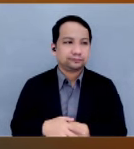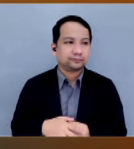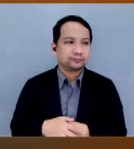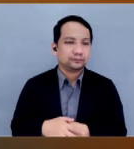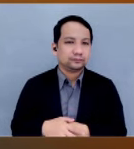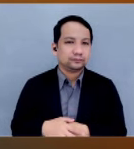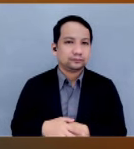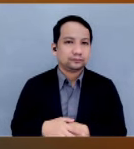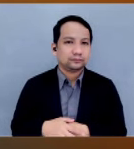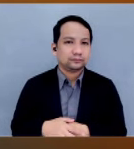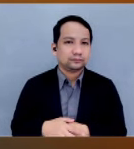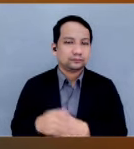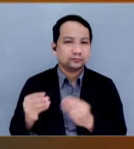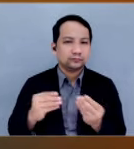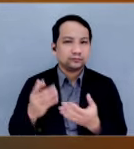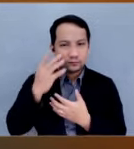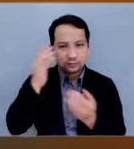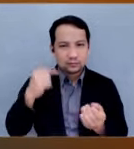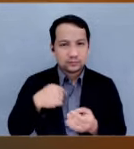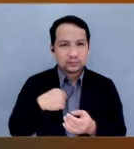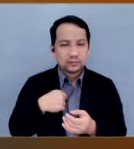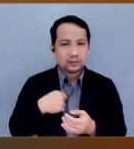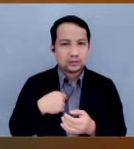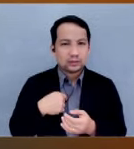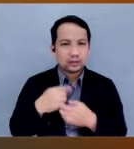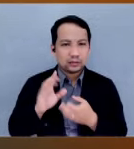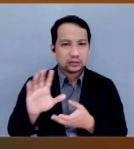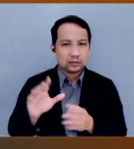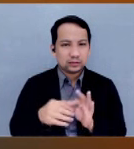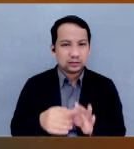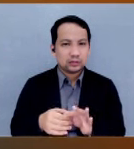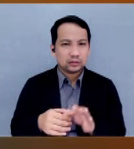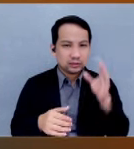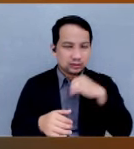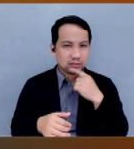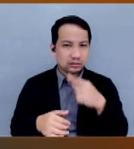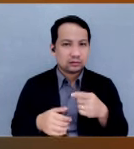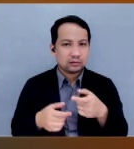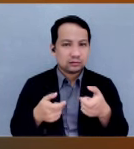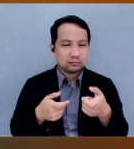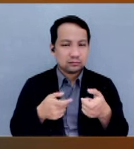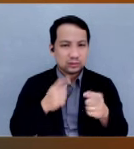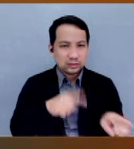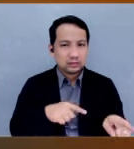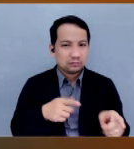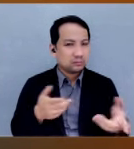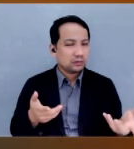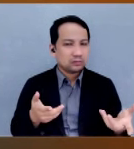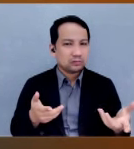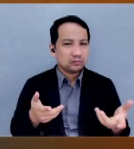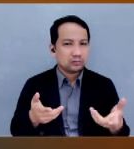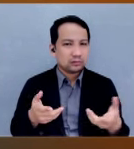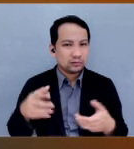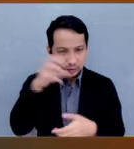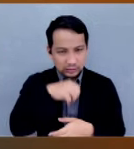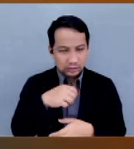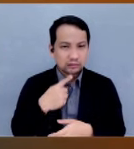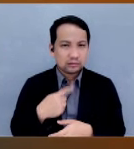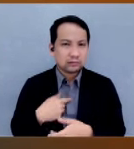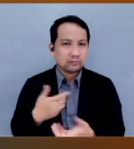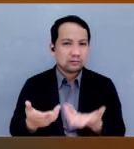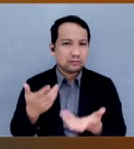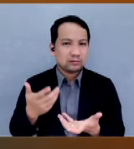talagang pinag-iinitan na po yung management, bali na sagot po siya. Mm-mm. Ayun lang po naman, ma'am, pinag-iinalaan lang namin. Pero